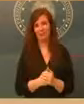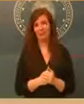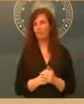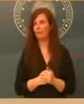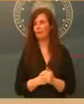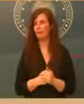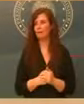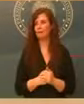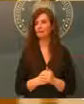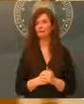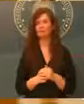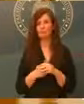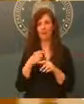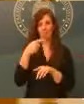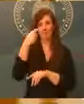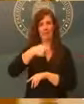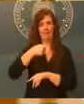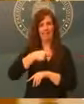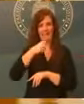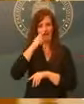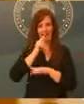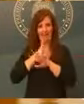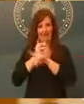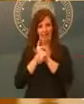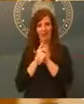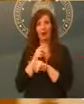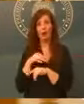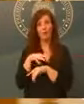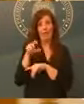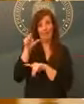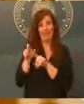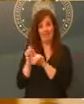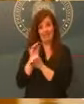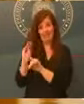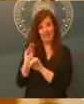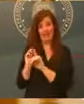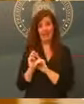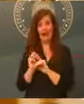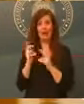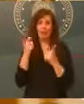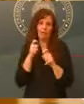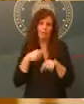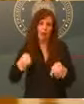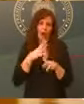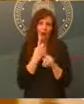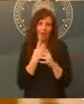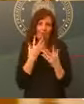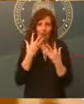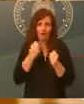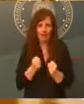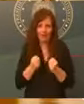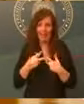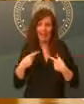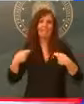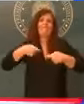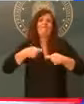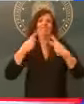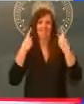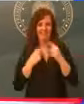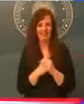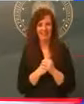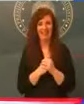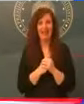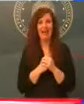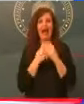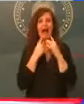Ministra io perché noi dobbiamo anche accettare delle sfide in questo momento mi hai parlato dell